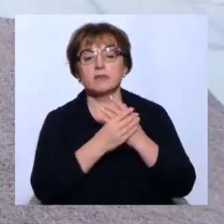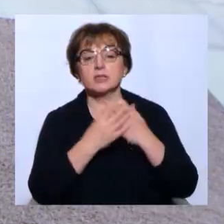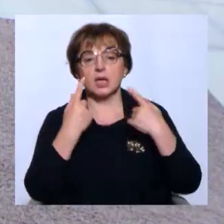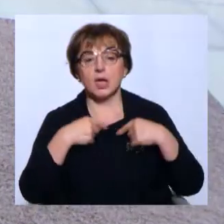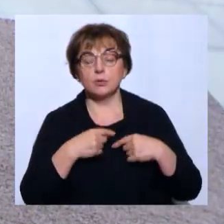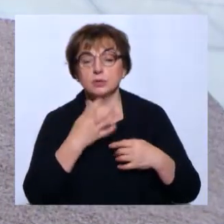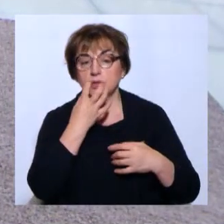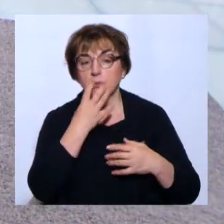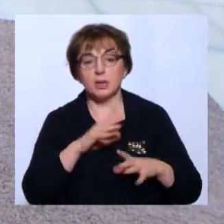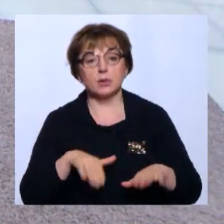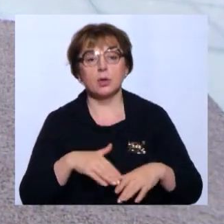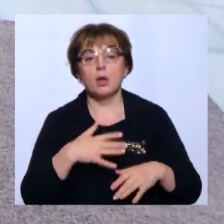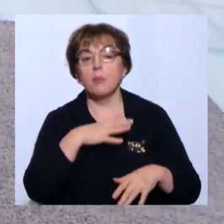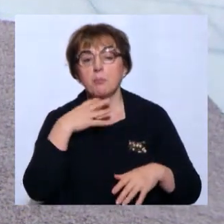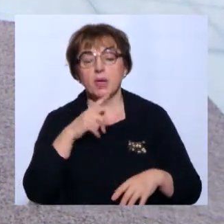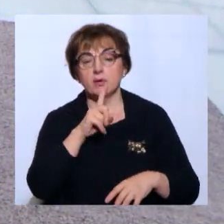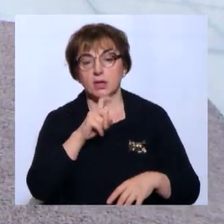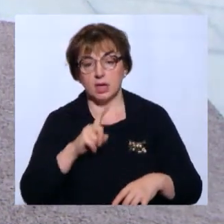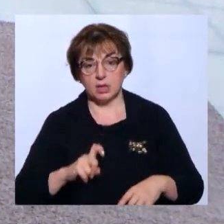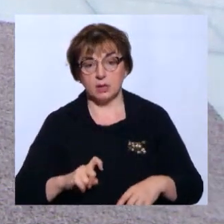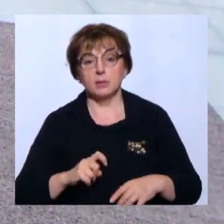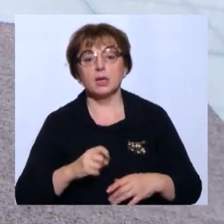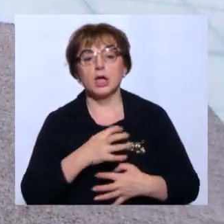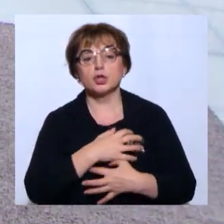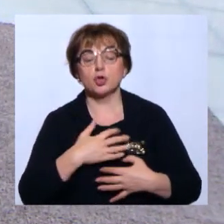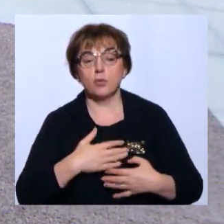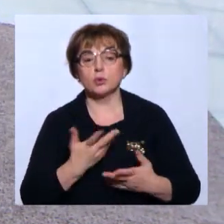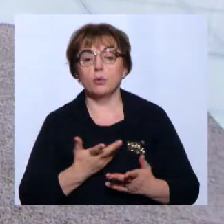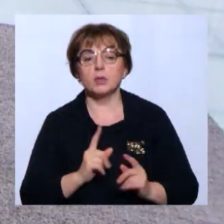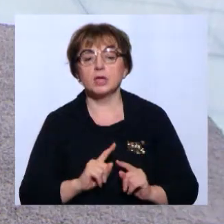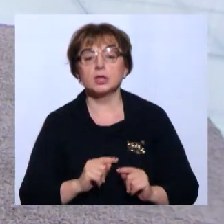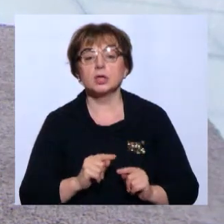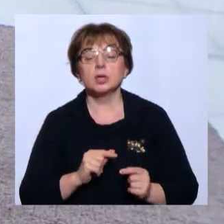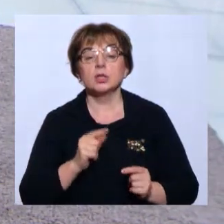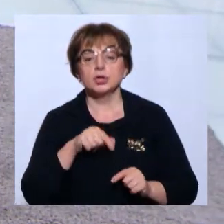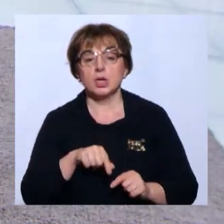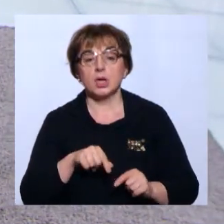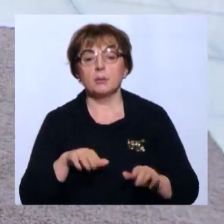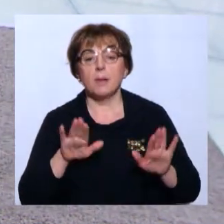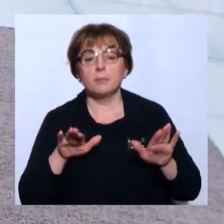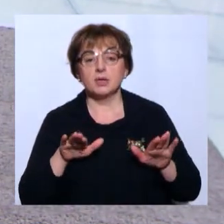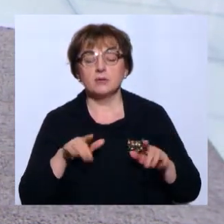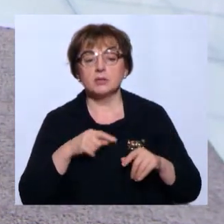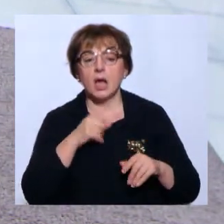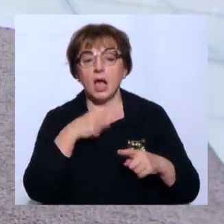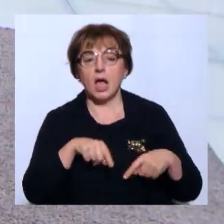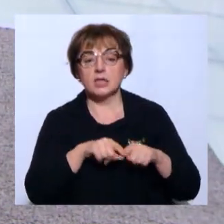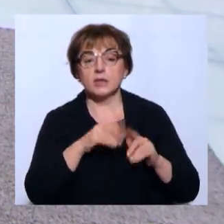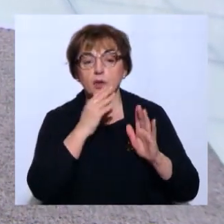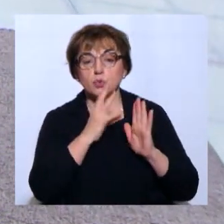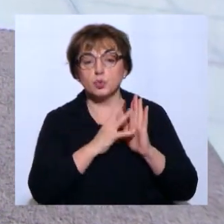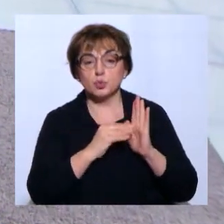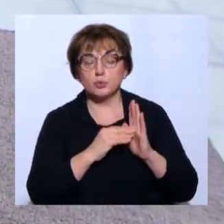ტემპერატურა არ აქვს ბევრ ხერხემლიან ცხოველს, ხოლო რაც შეეხება ფრინველებისა და ძუძუმწოვრების კლასი,